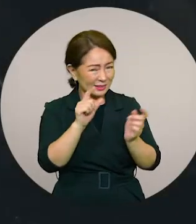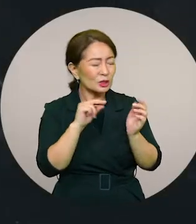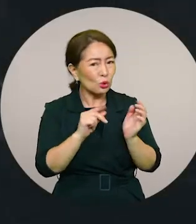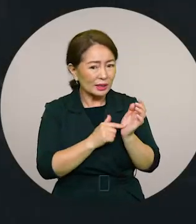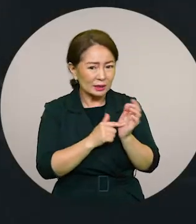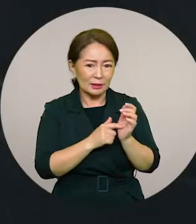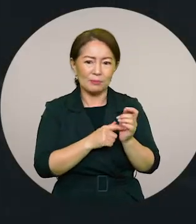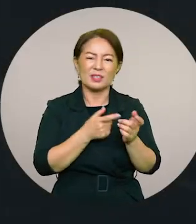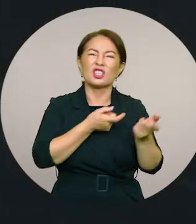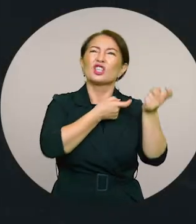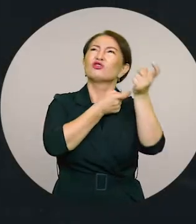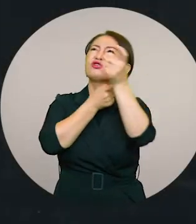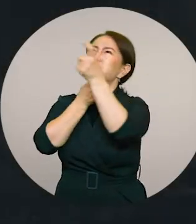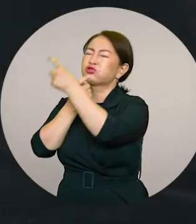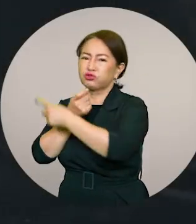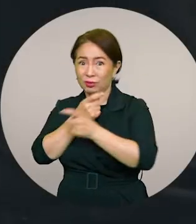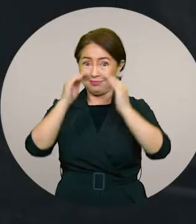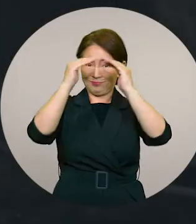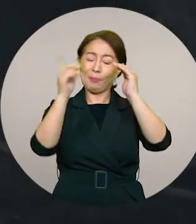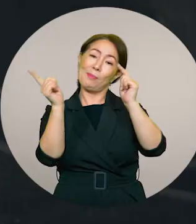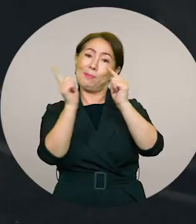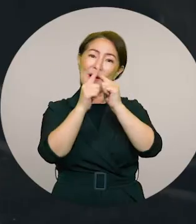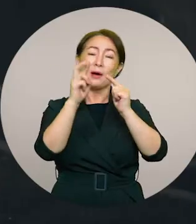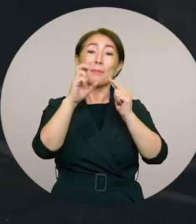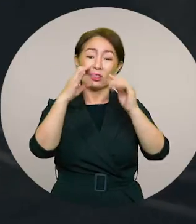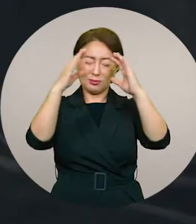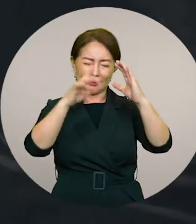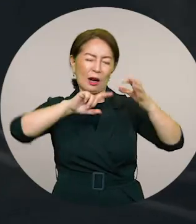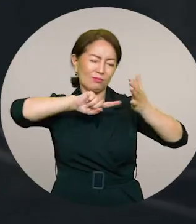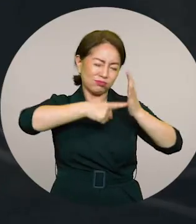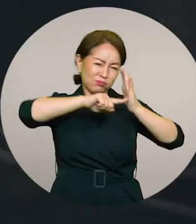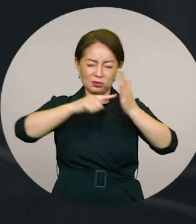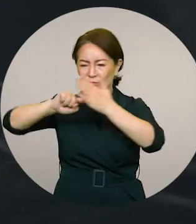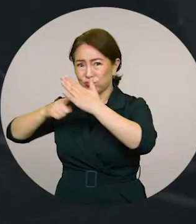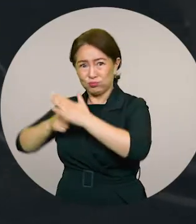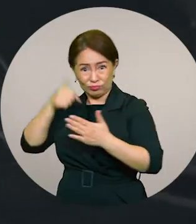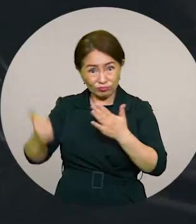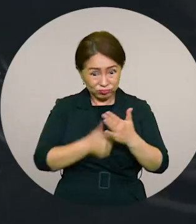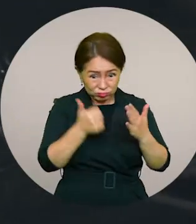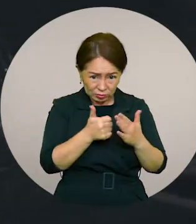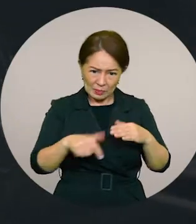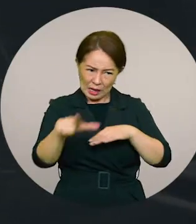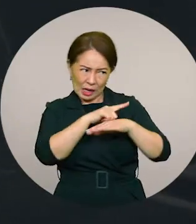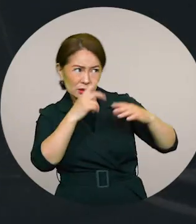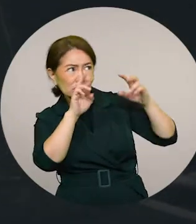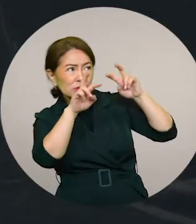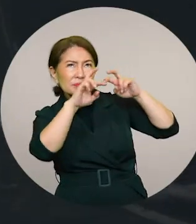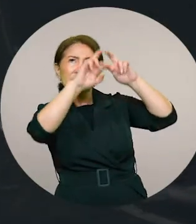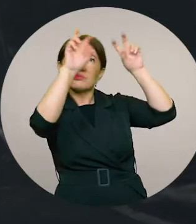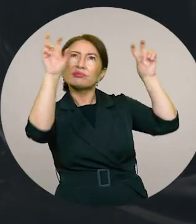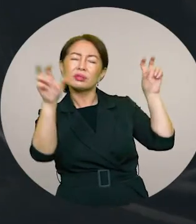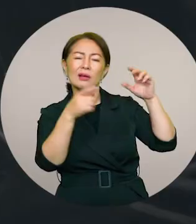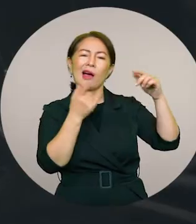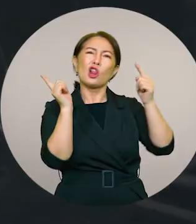хийхдээ эхлээд шүршмэл бетоныг хонглын хананд шүршиж дараа нь болтоор бэхлэнэ. Тухайн хэсгийн грунтын нөхцлөөс хамаарч ханын бэхэлгээнд